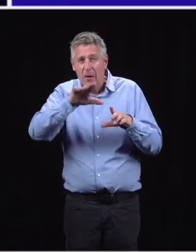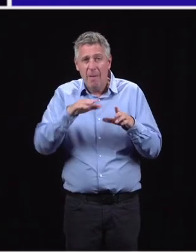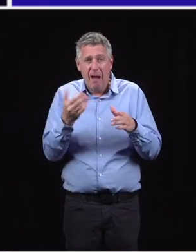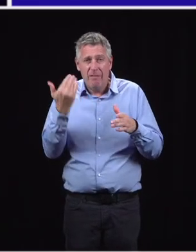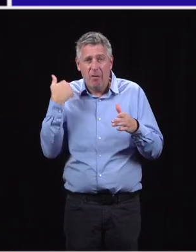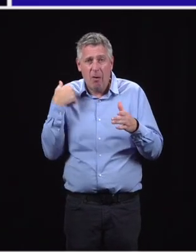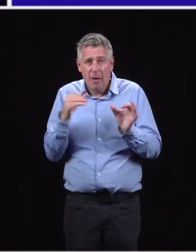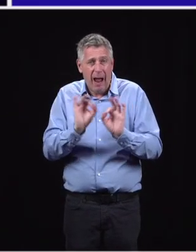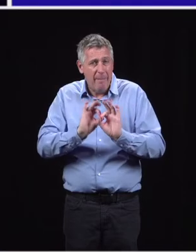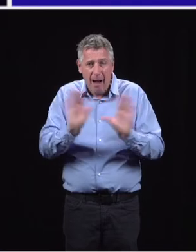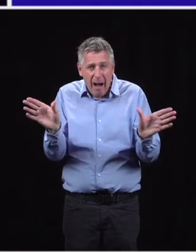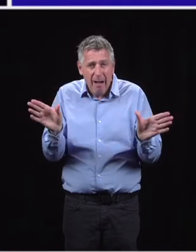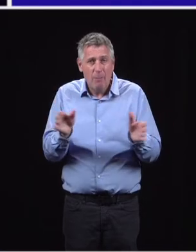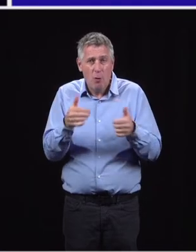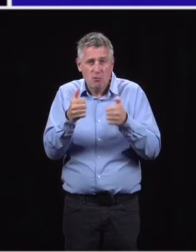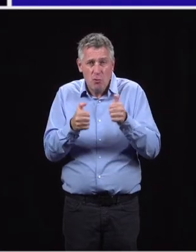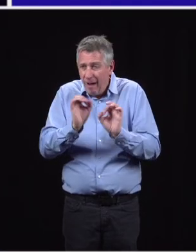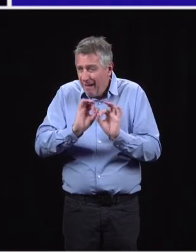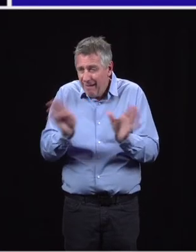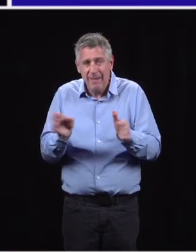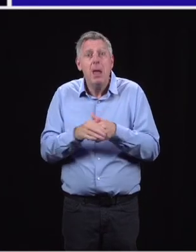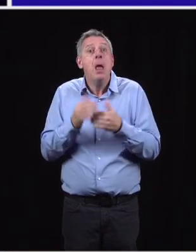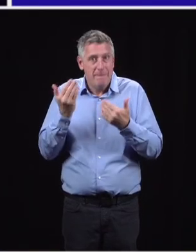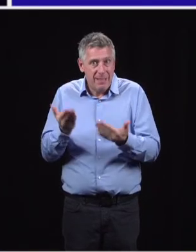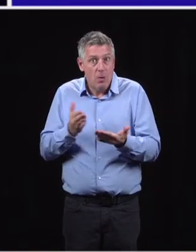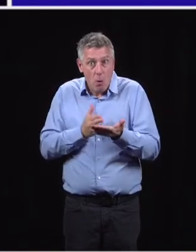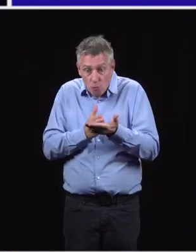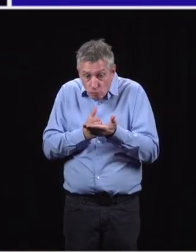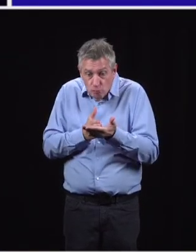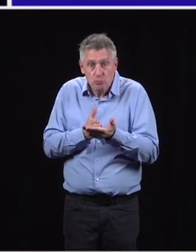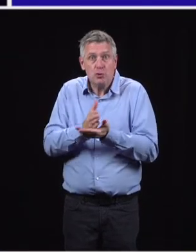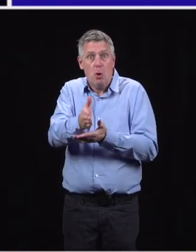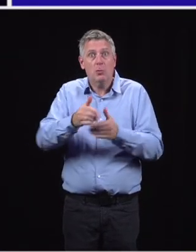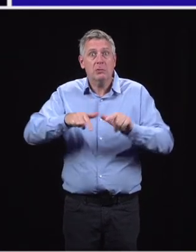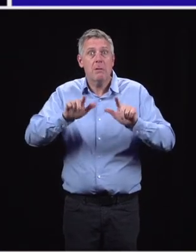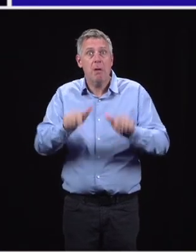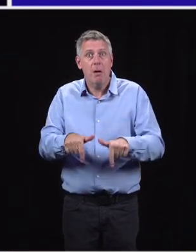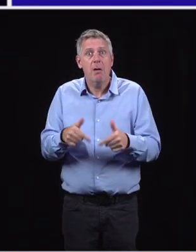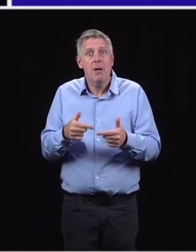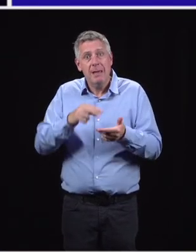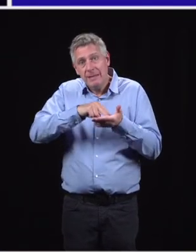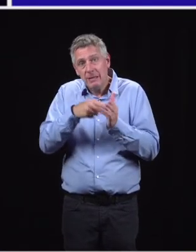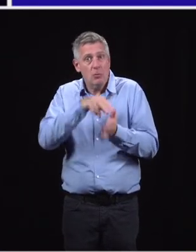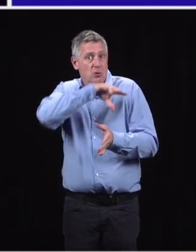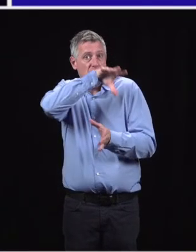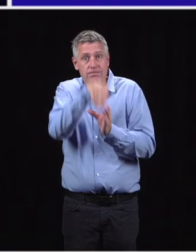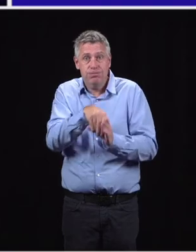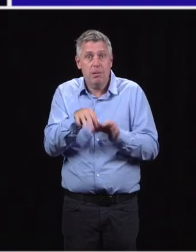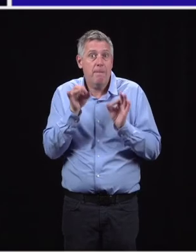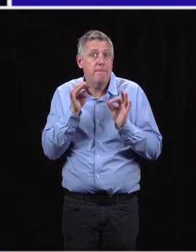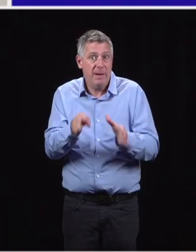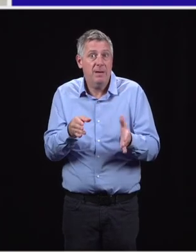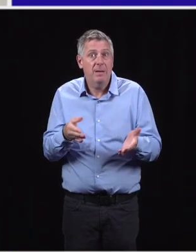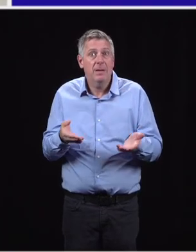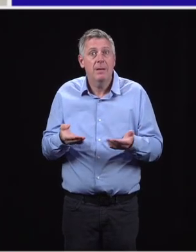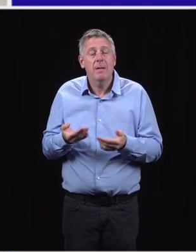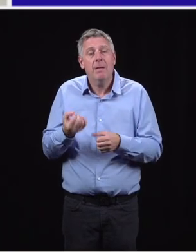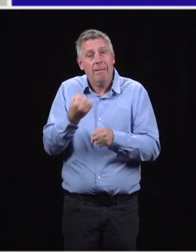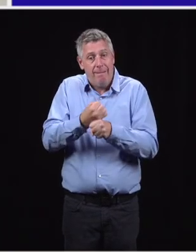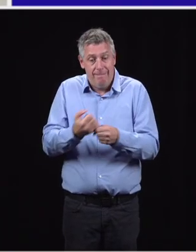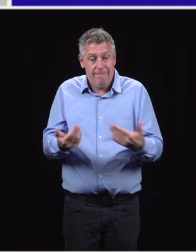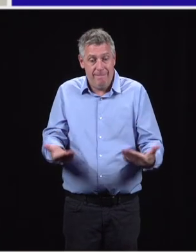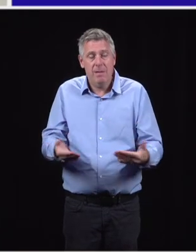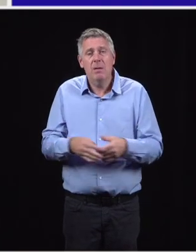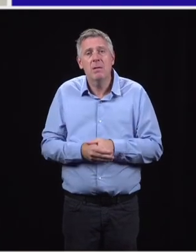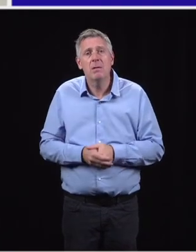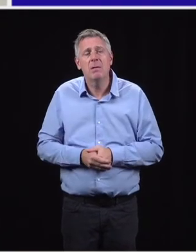en fait c'est des métiers qui existent qui ont du sens et qui sont effectivement aussi dans la tech ça veut dire si je vous suis bien Gwendoline que vous